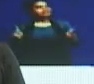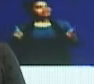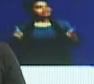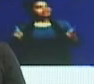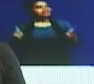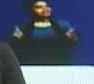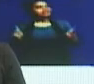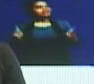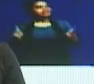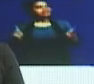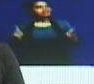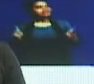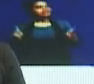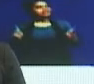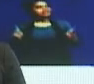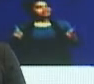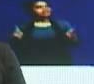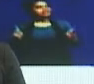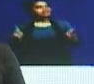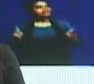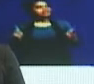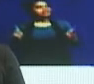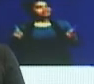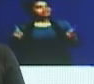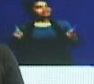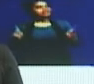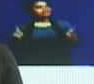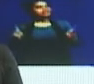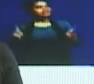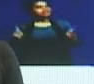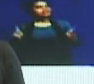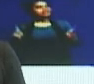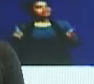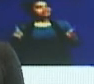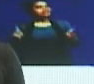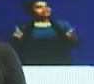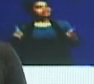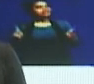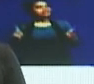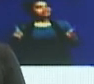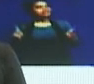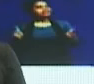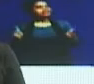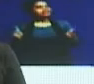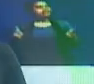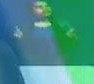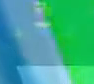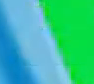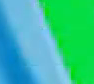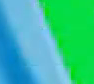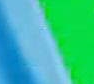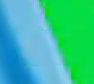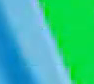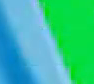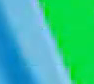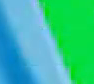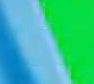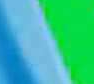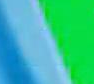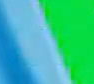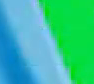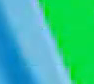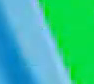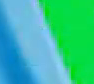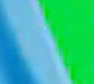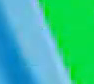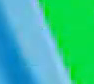De voorhoofdthermometer vormt geen gevaar voor de gezondheid van de mens. Dit haalde de epidemioloog